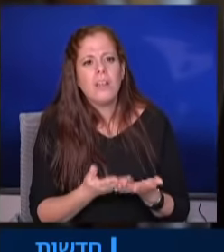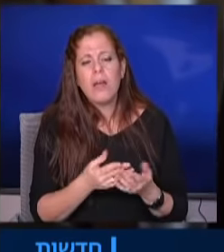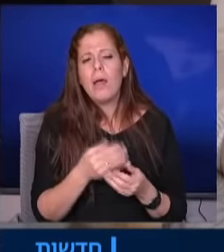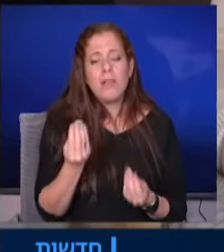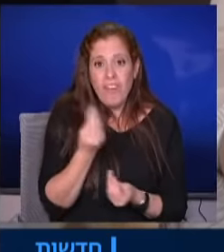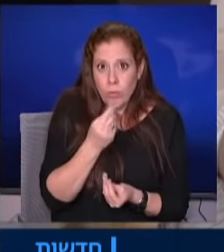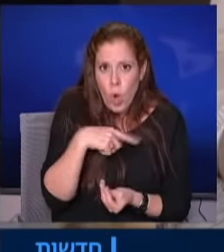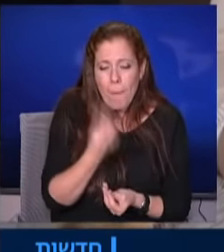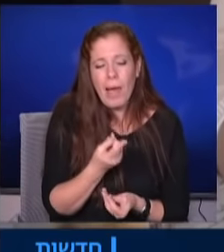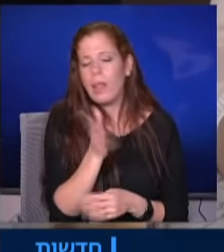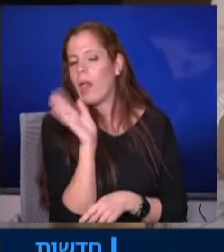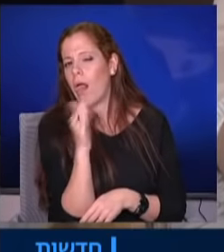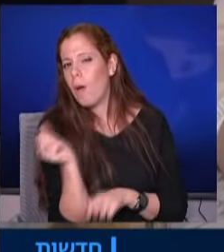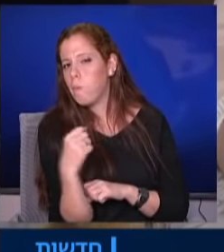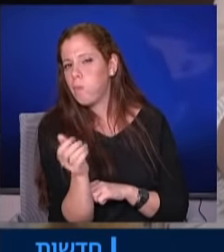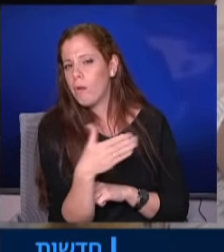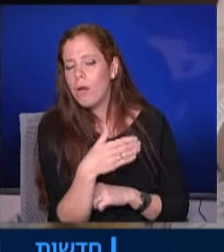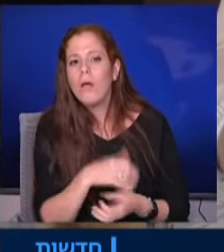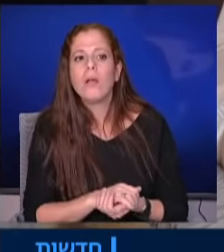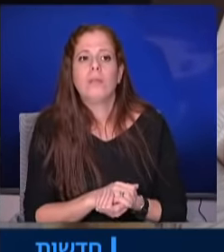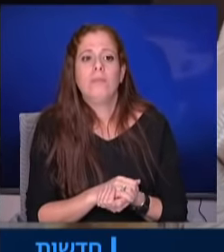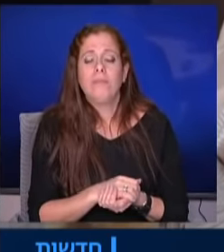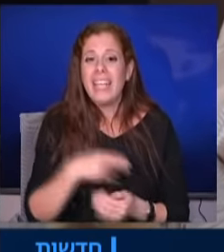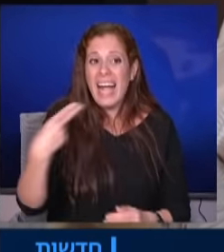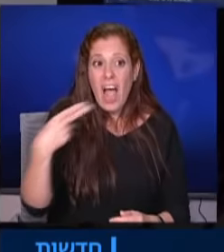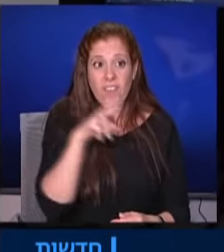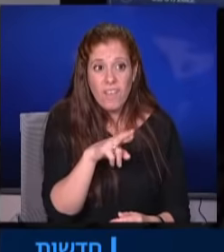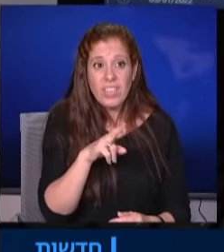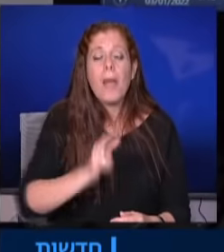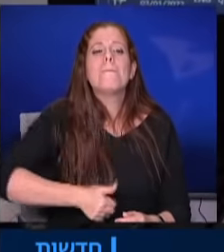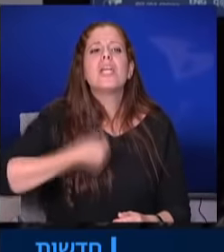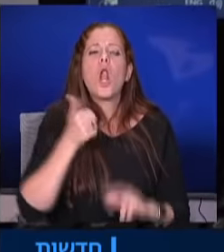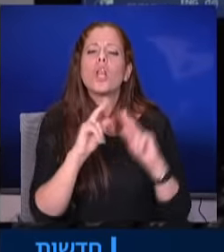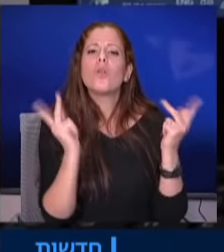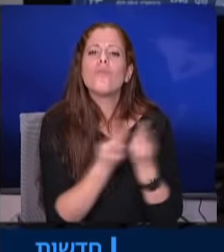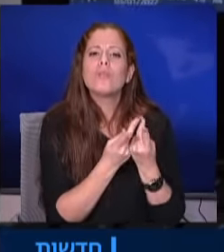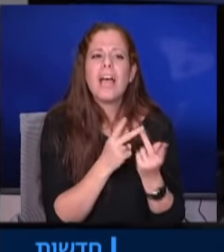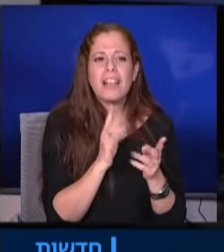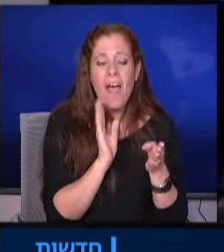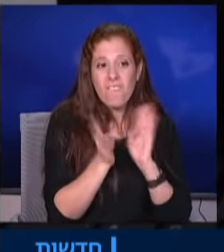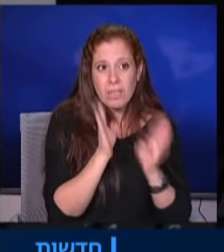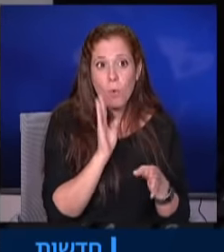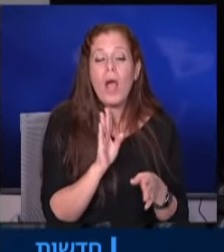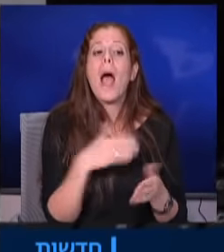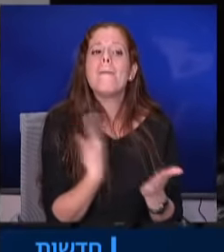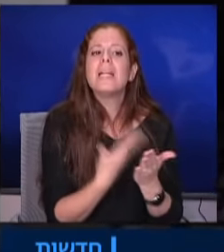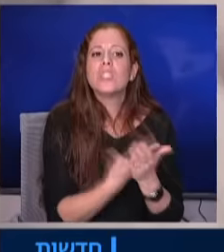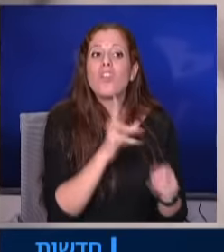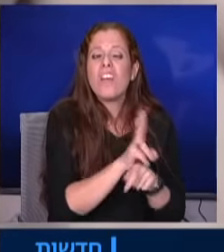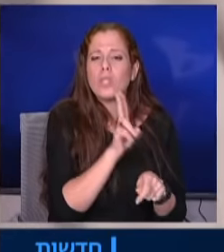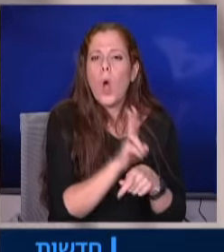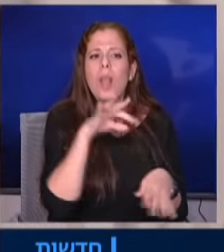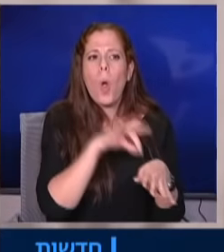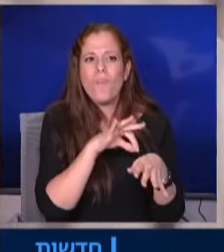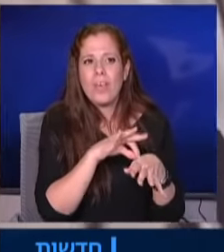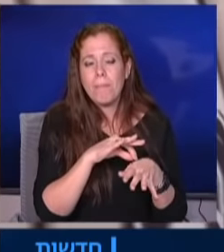שהיא אומרת. הגר ורביד מנהלות את קבוצת הפייסבוק המלצות ואזהרות על רופאים גניקולוגים וגניקולוגיות.